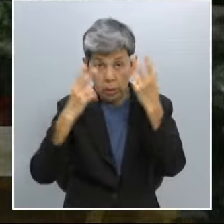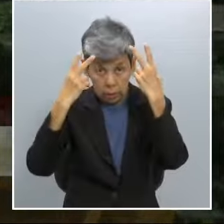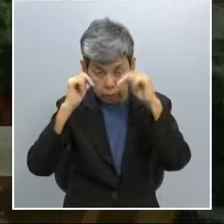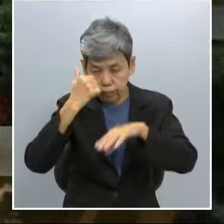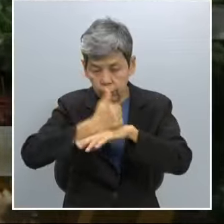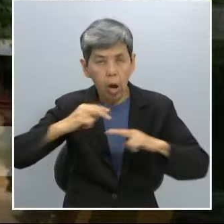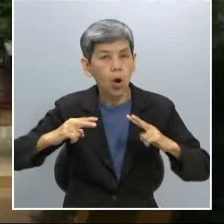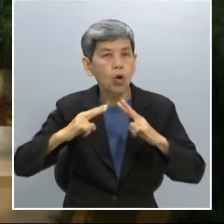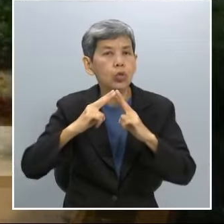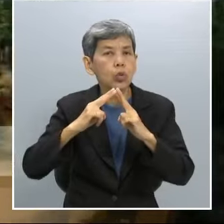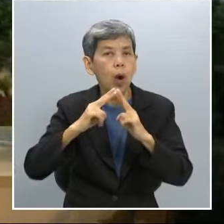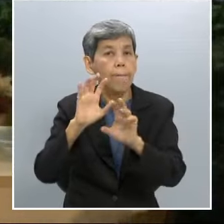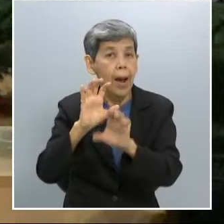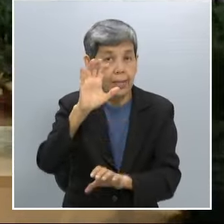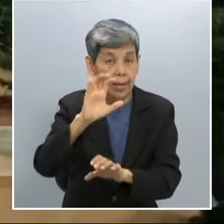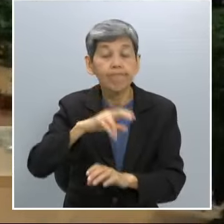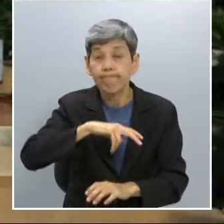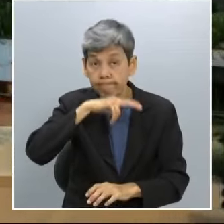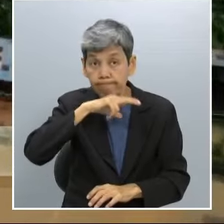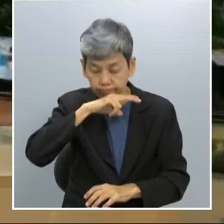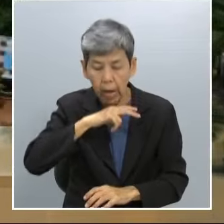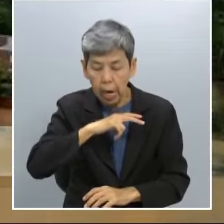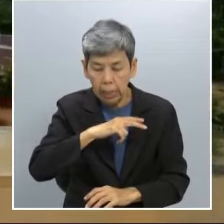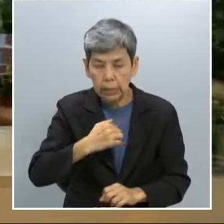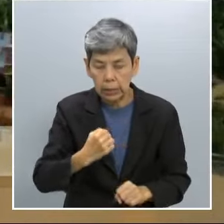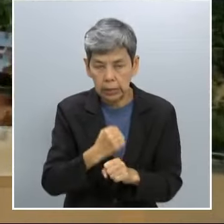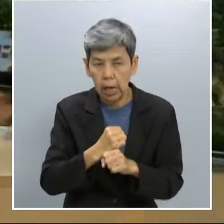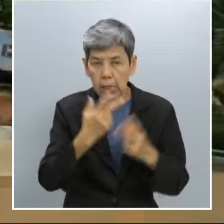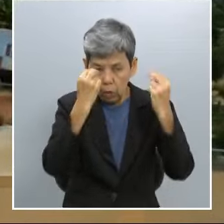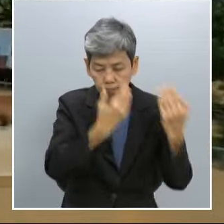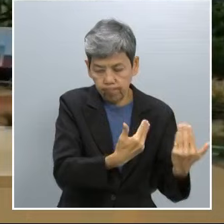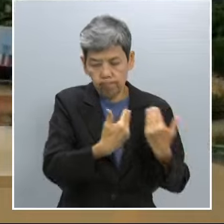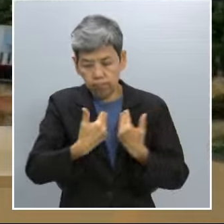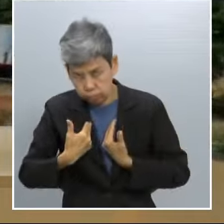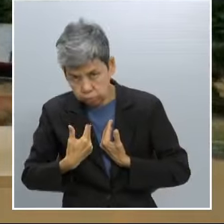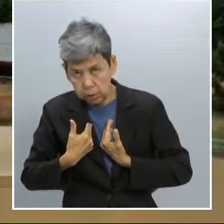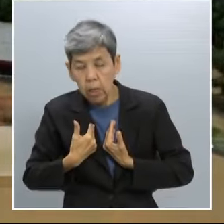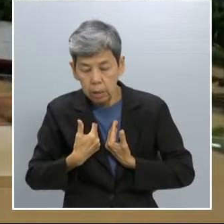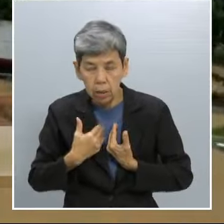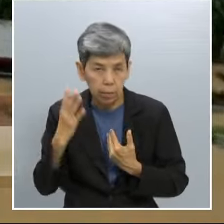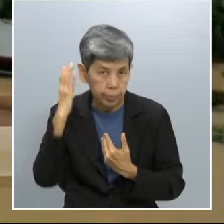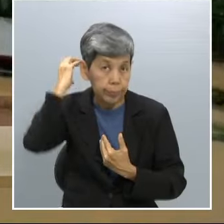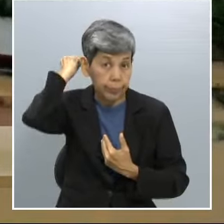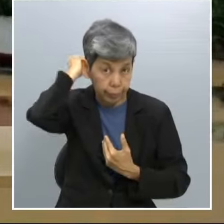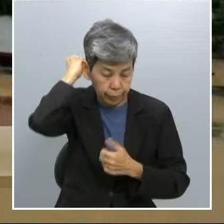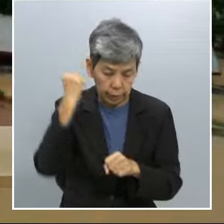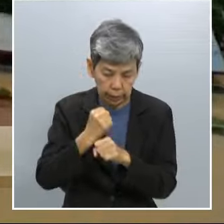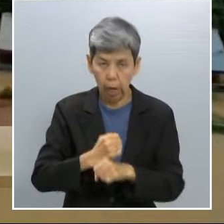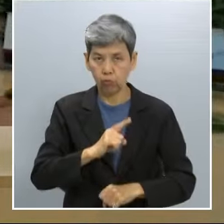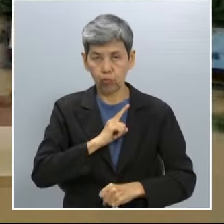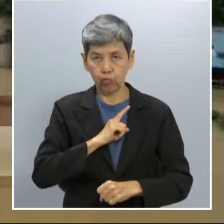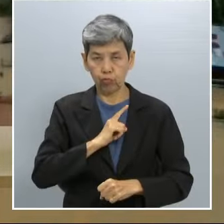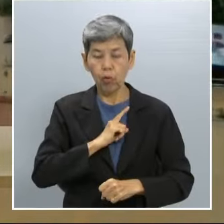รีว่าการกระทรวงมหาดไทยรับนโยบายจากนายกรัฐมนตรีคุณแพทองธารชินวัตรให้ลงพื้น